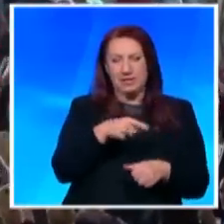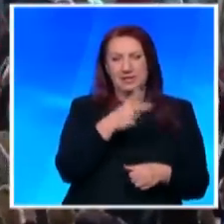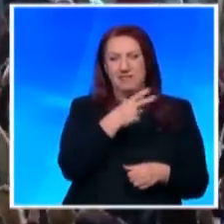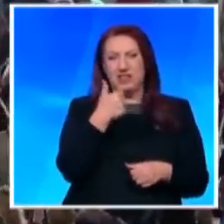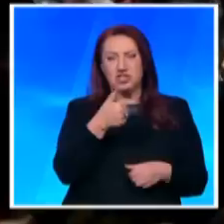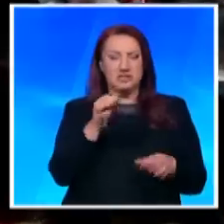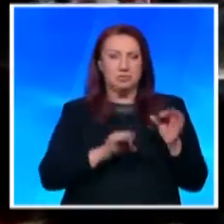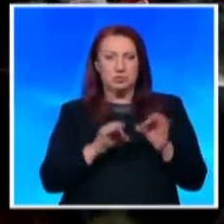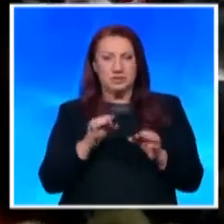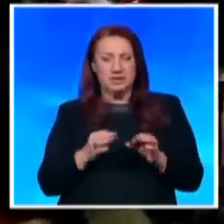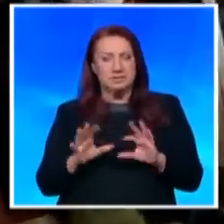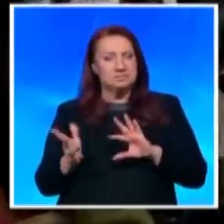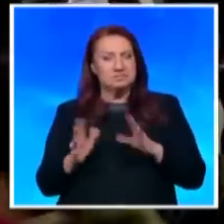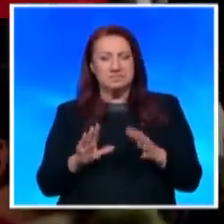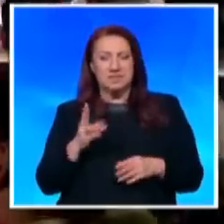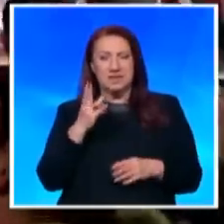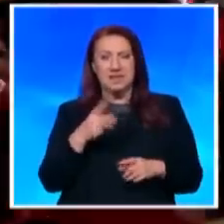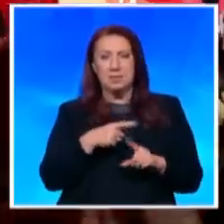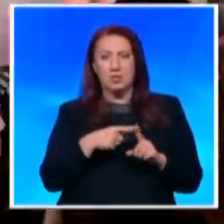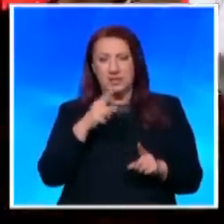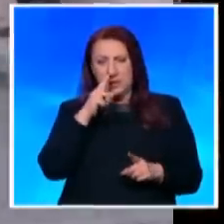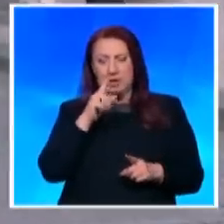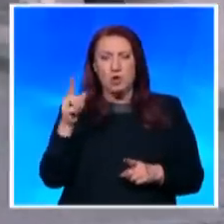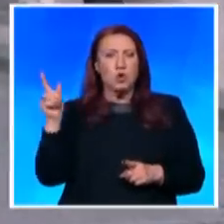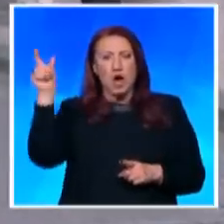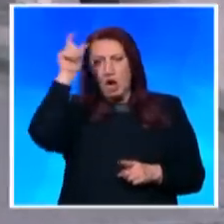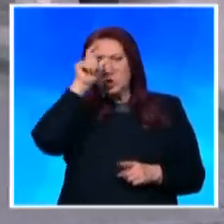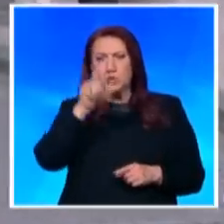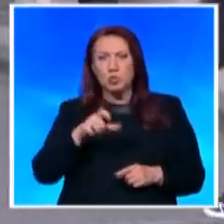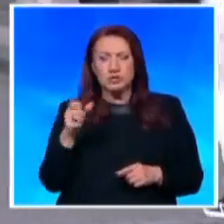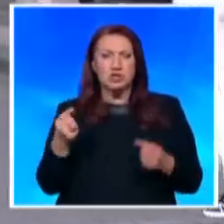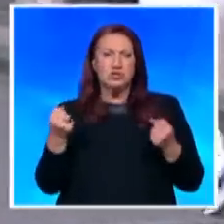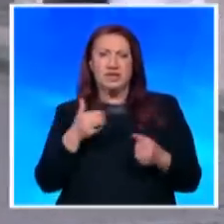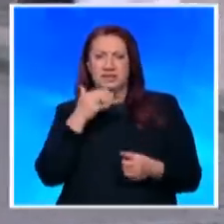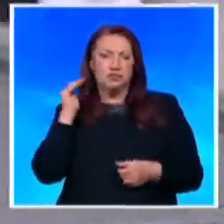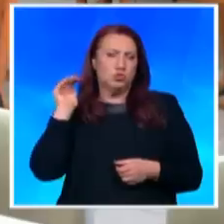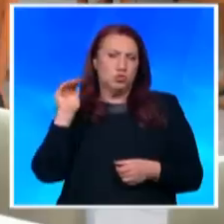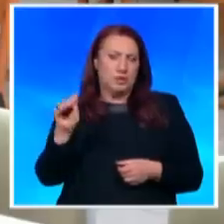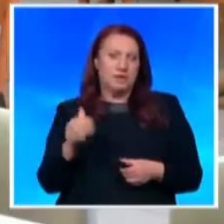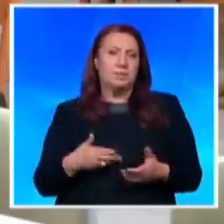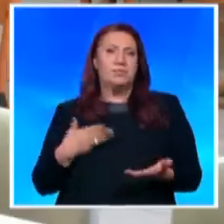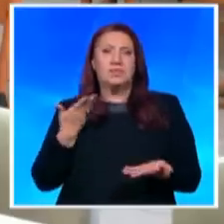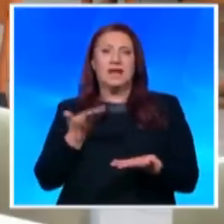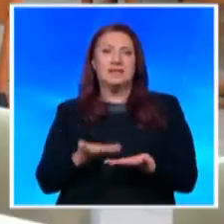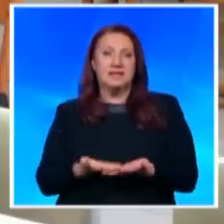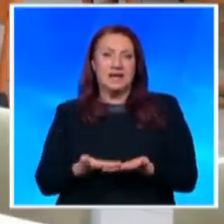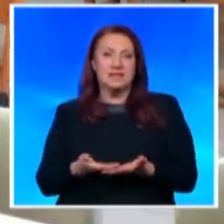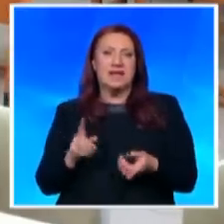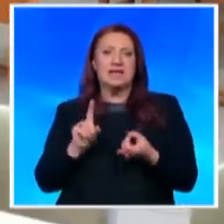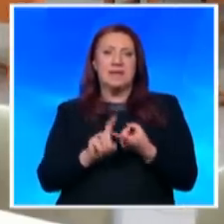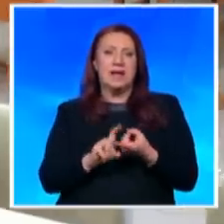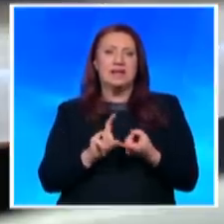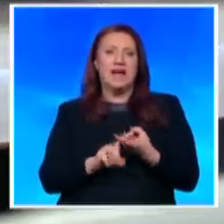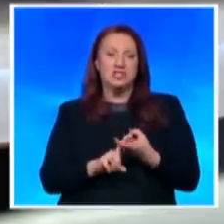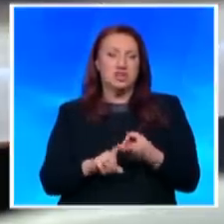Близо 3,5 милиона турски избиратели живеят зад граница. Кандидатът на опозицията Кемал Кълъчдароглу ги